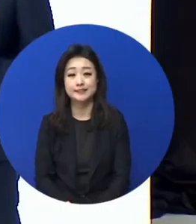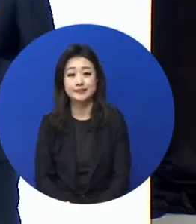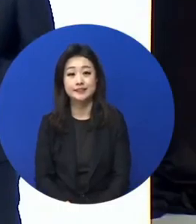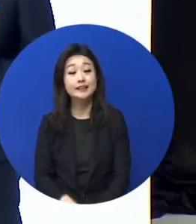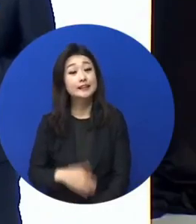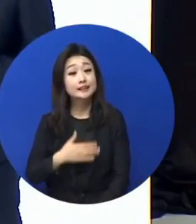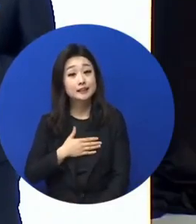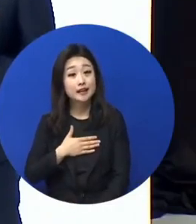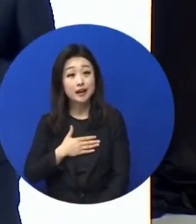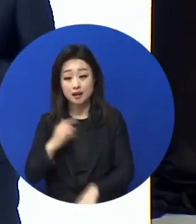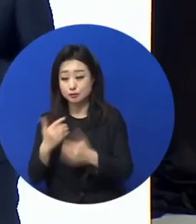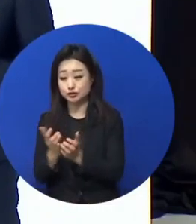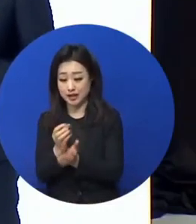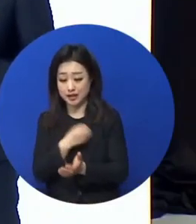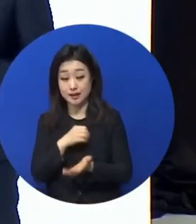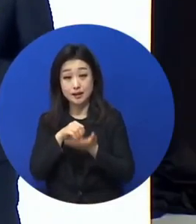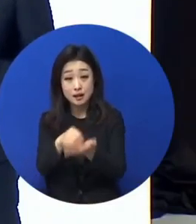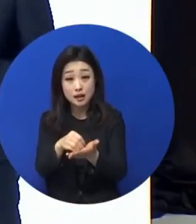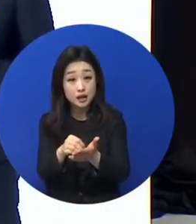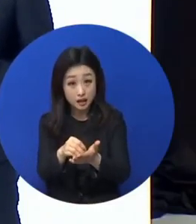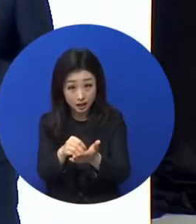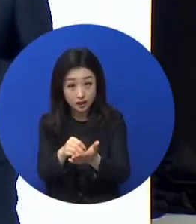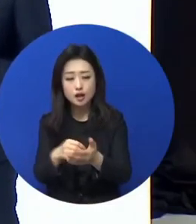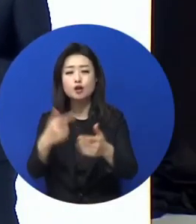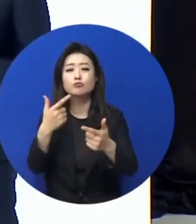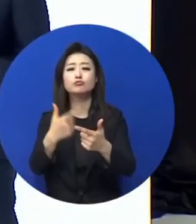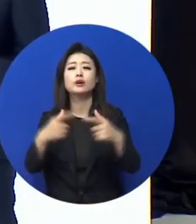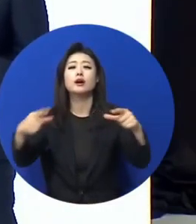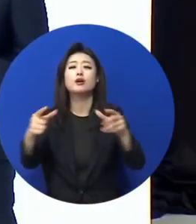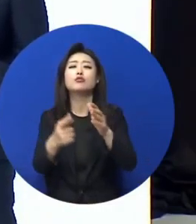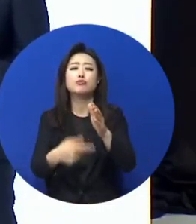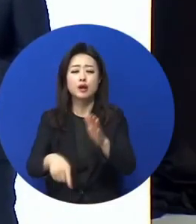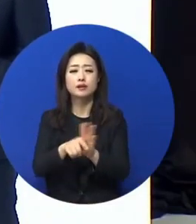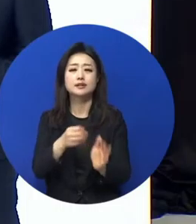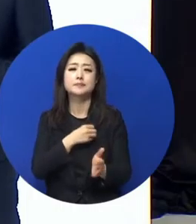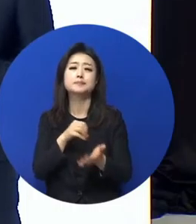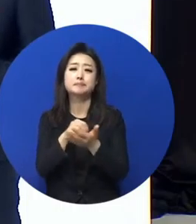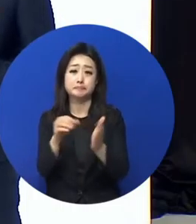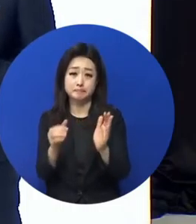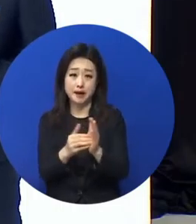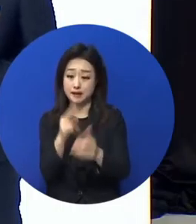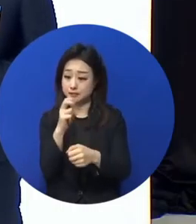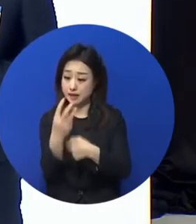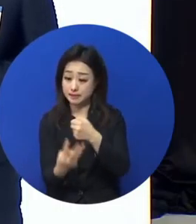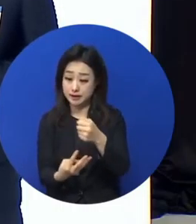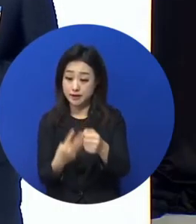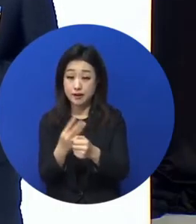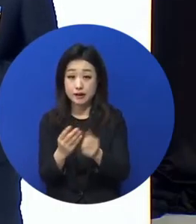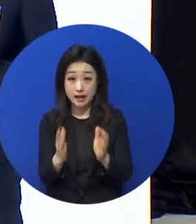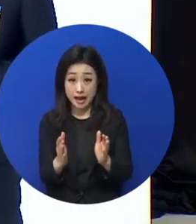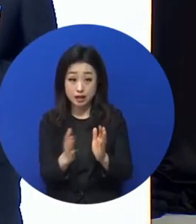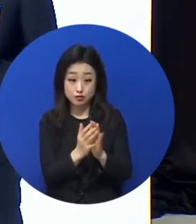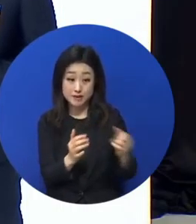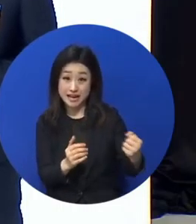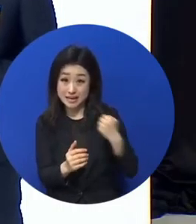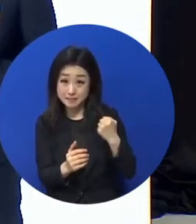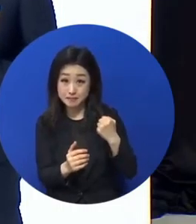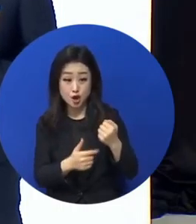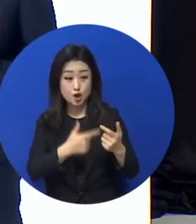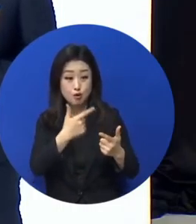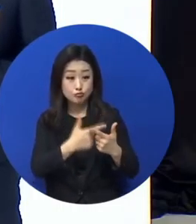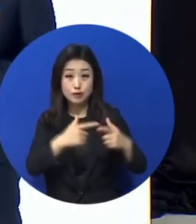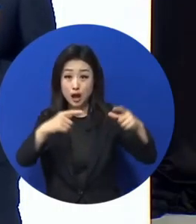제가 민주당에 입당한 이유는 바로 부산입니다. 과거 23년 동안 국민의힘이 부산에서 도대체